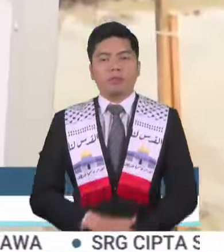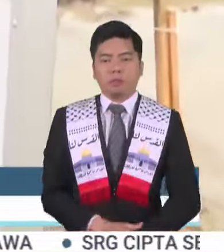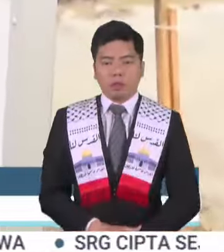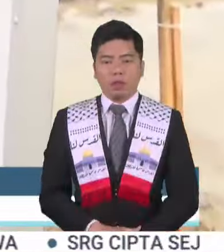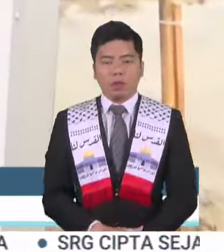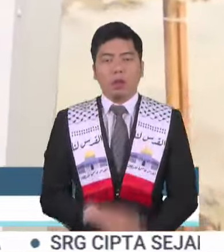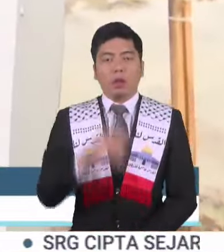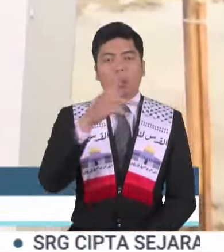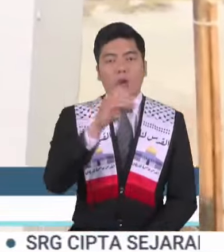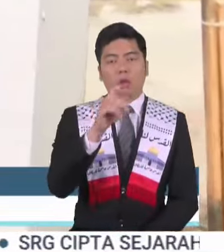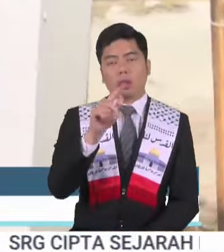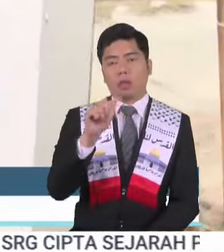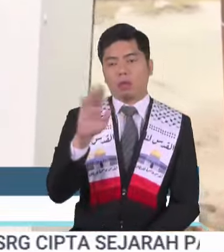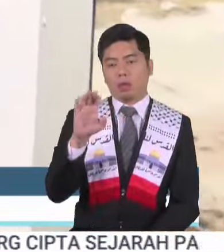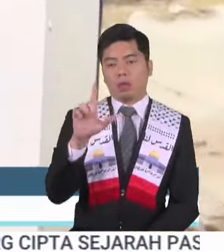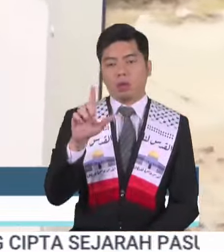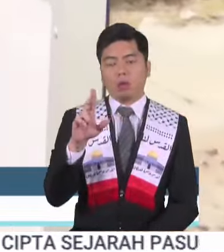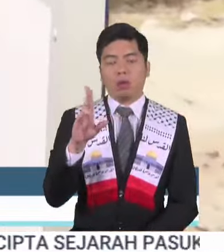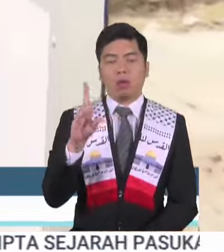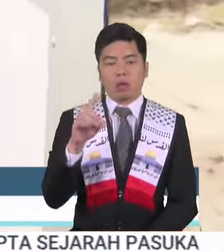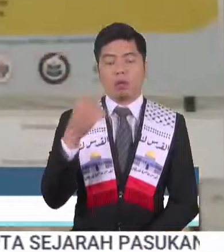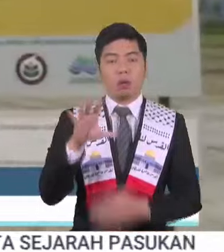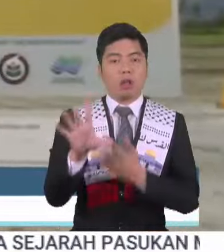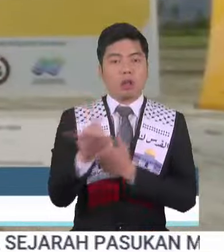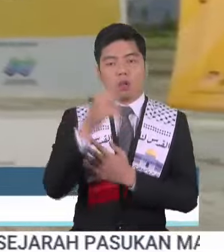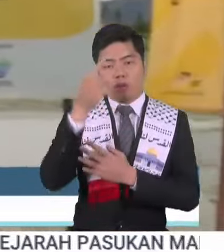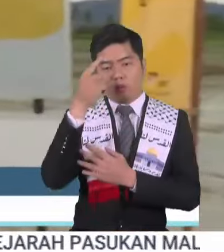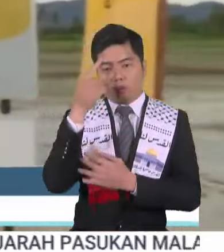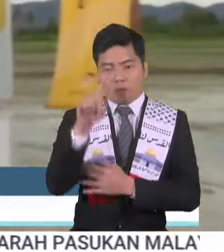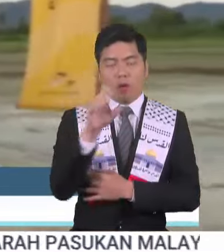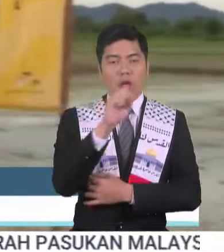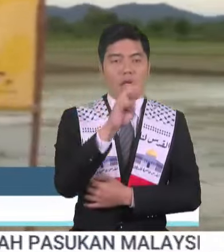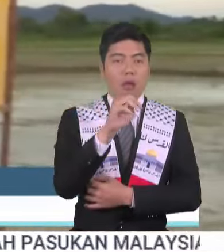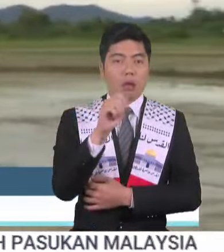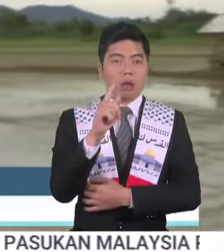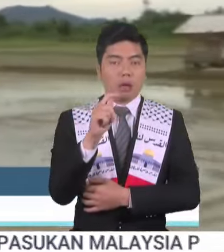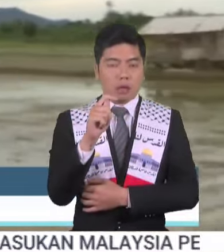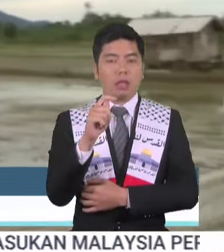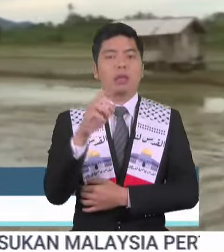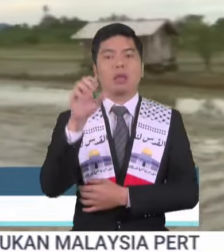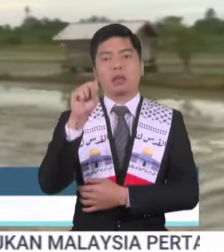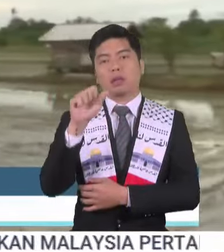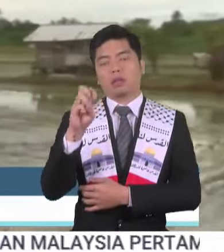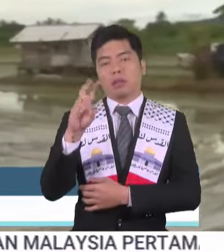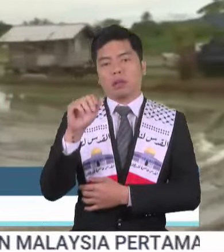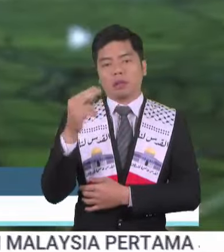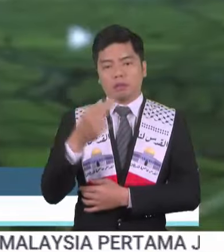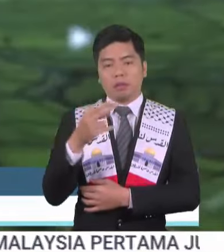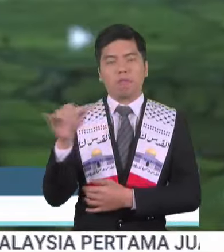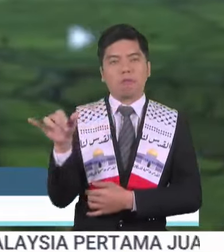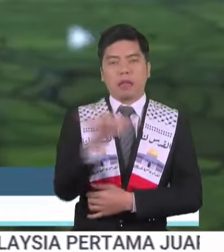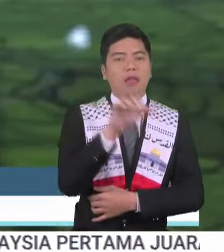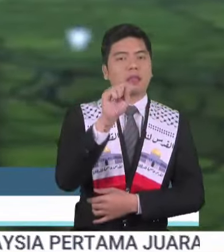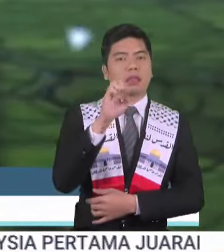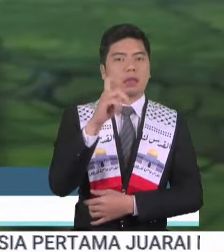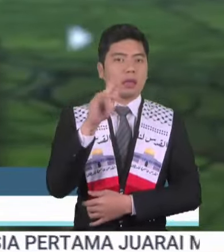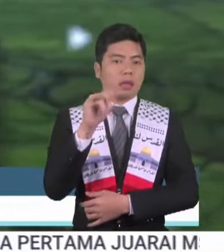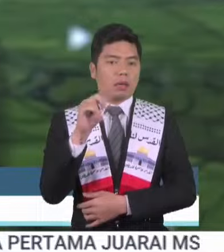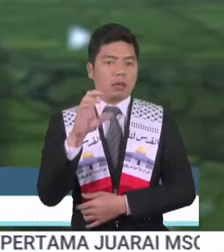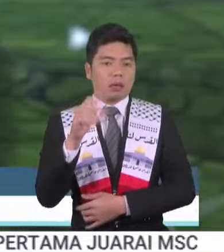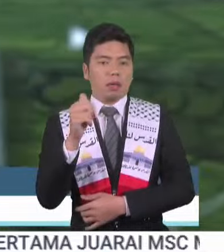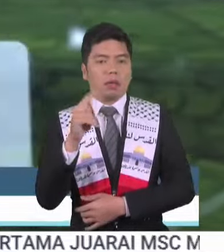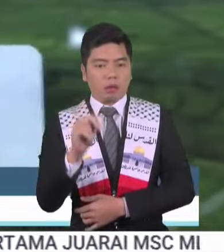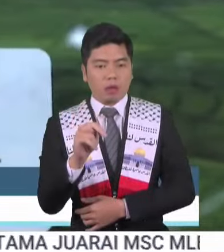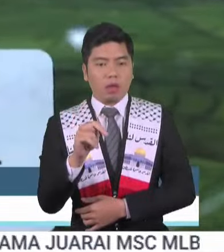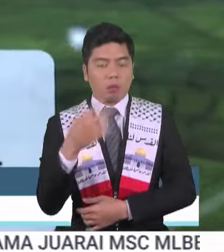Di Kota Belud, Kampung Kesapang dipilih bagi program smart sawah berskala besar ala Sekincan. Hasilnya,